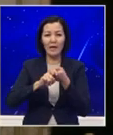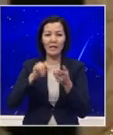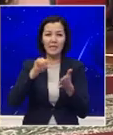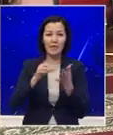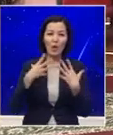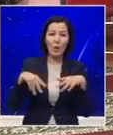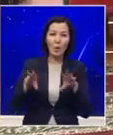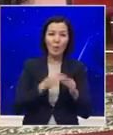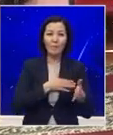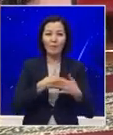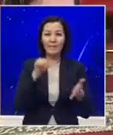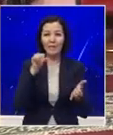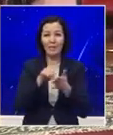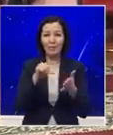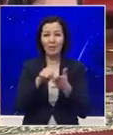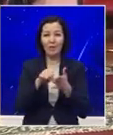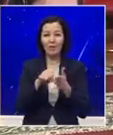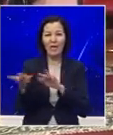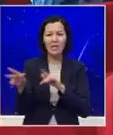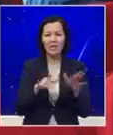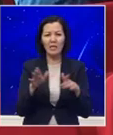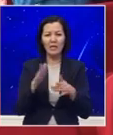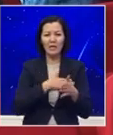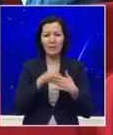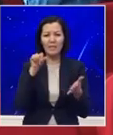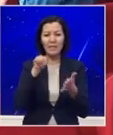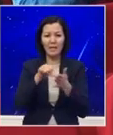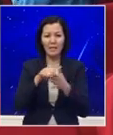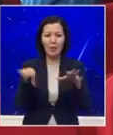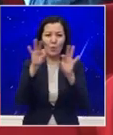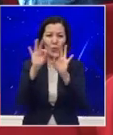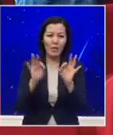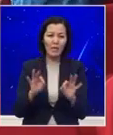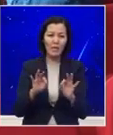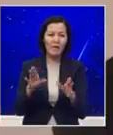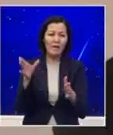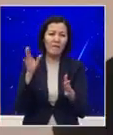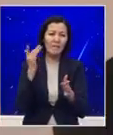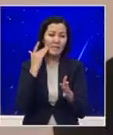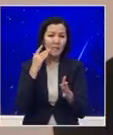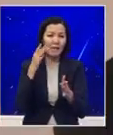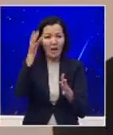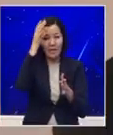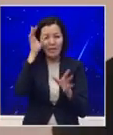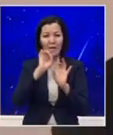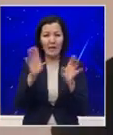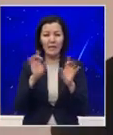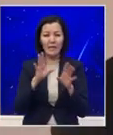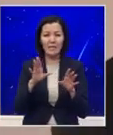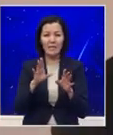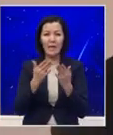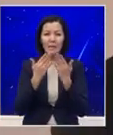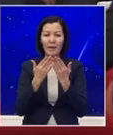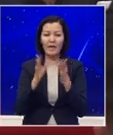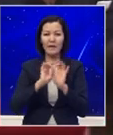белсенді болды. Аймақтағы тағылымдық тәлімдік шараларға ат салысты. Өнеге өсиет айтты. Аузы дуалы болатын. Батагөй